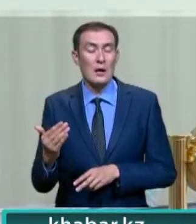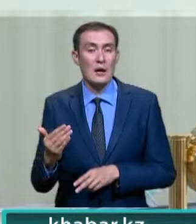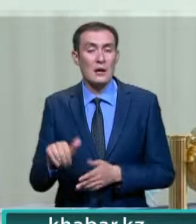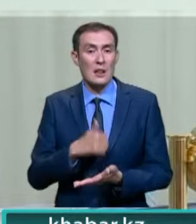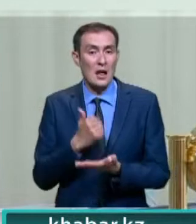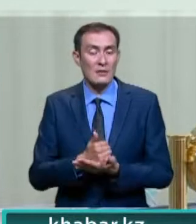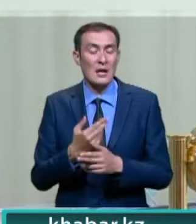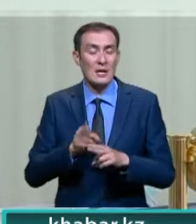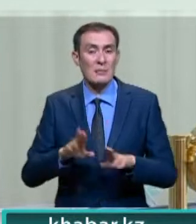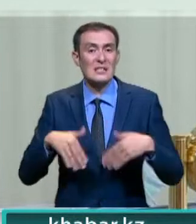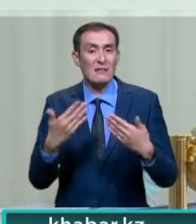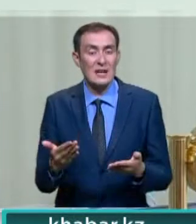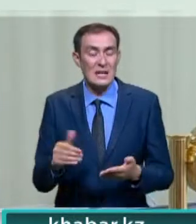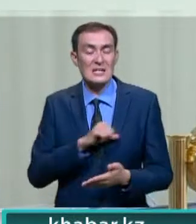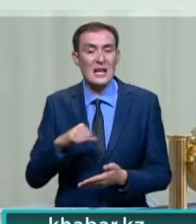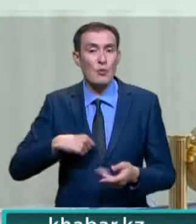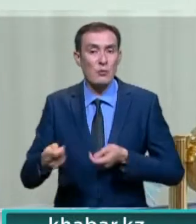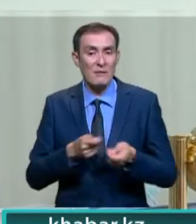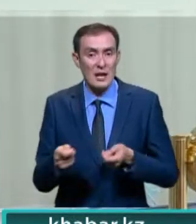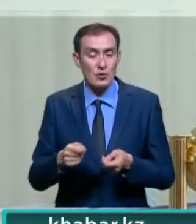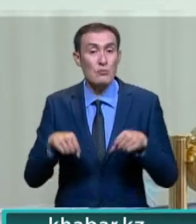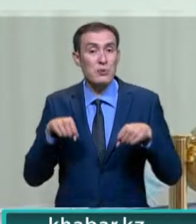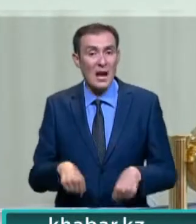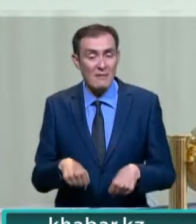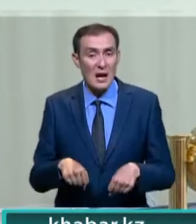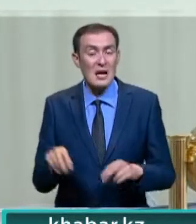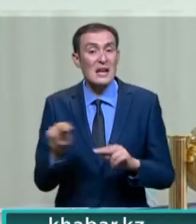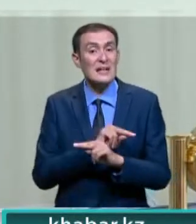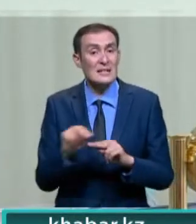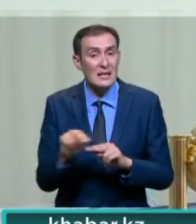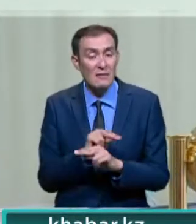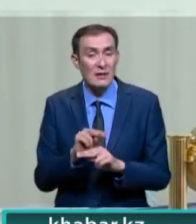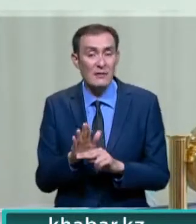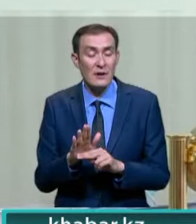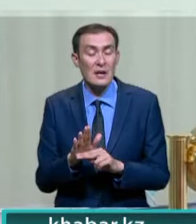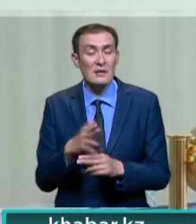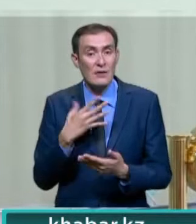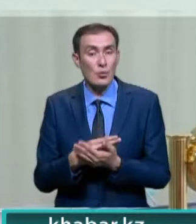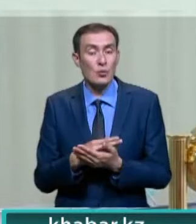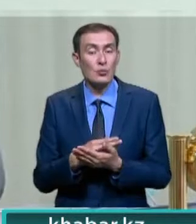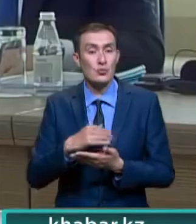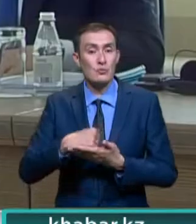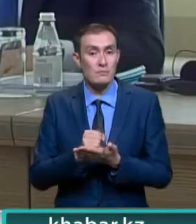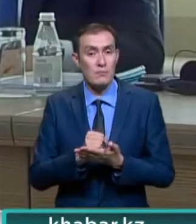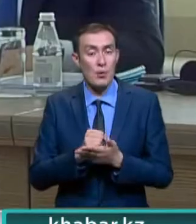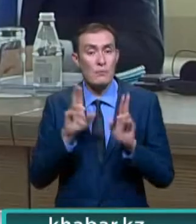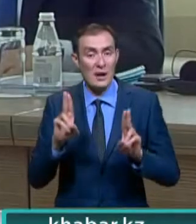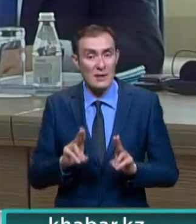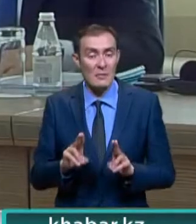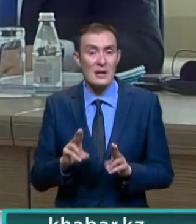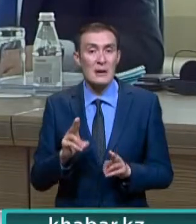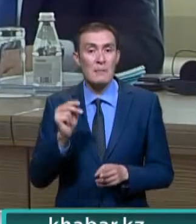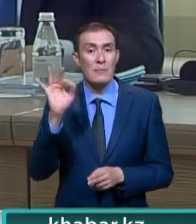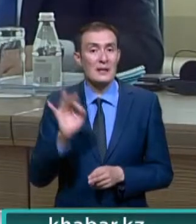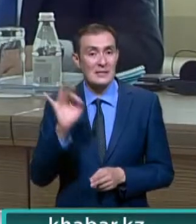новеллой станет предоставление местному самоуправлению права корректировать в пределах установленных рамок ставки по